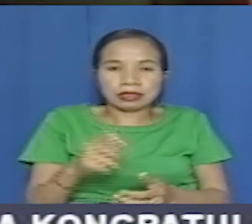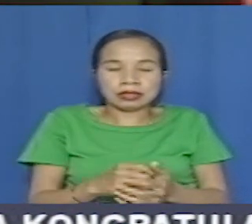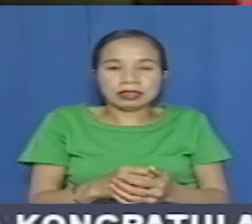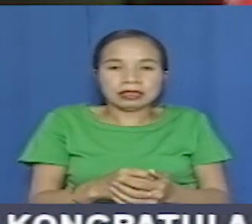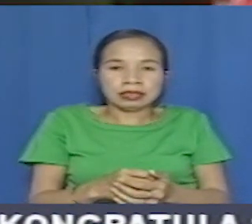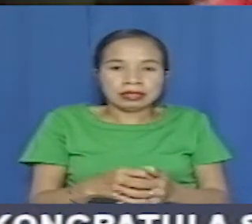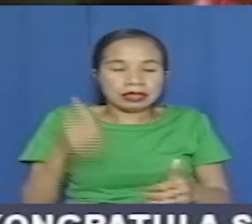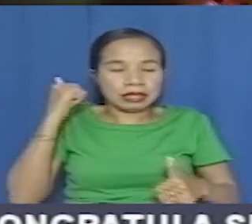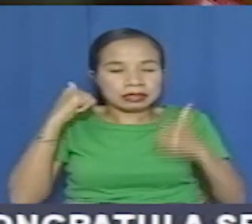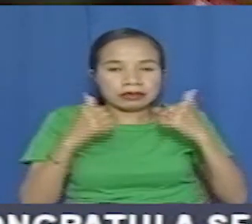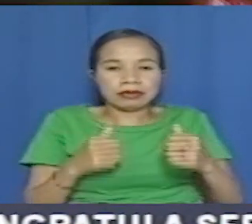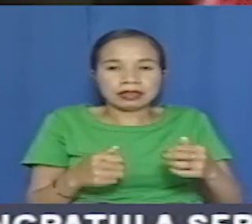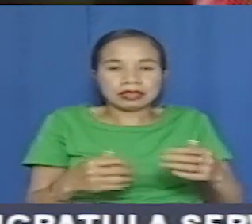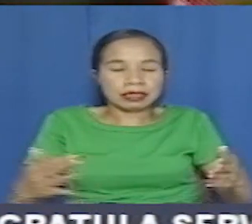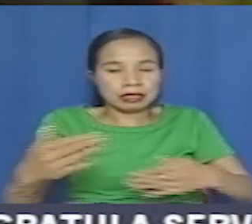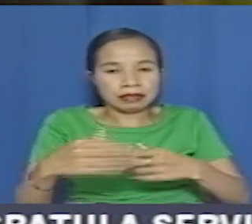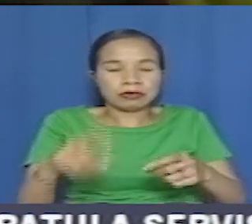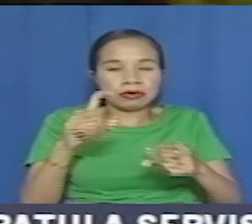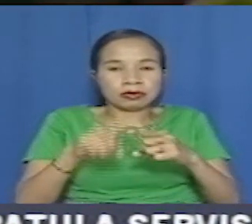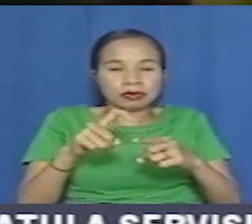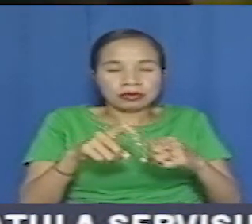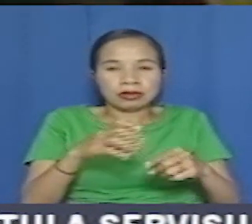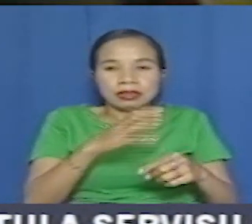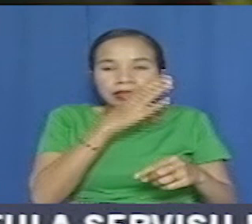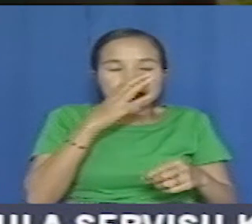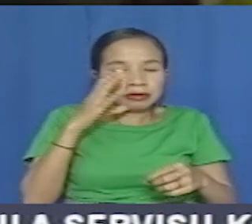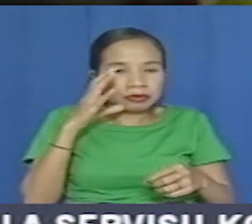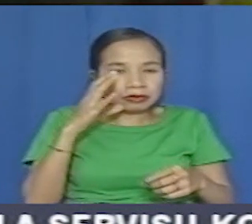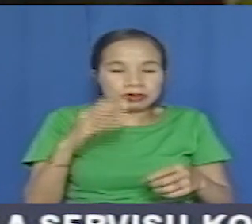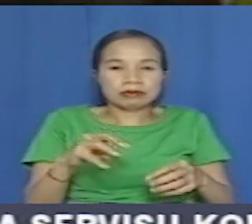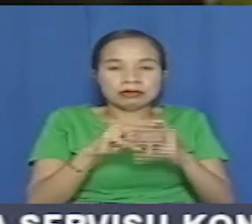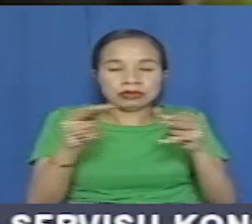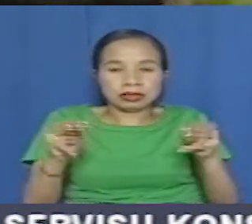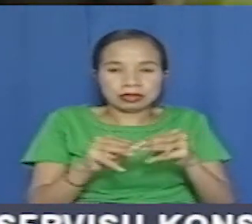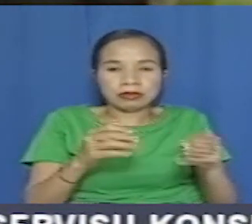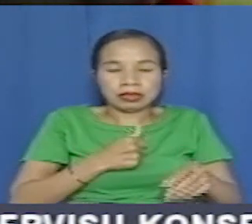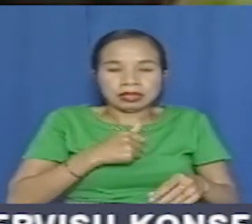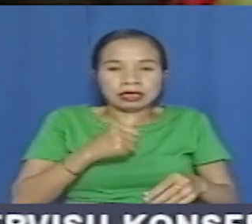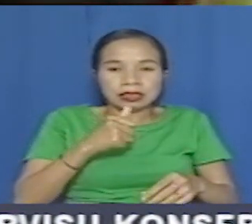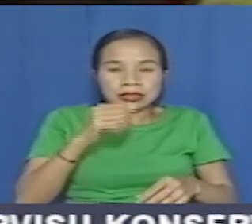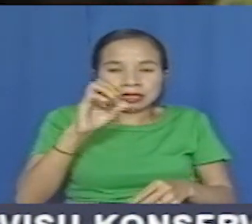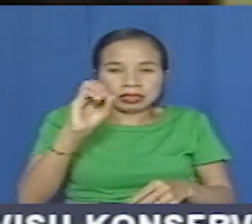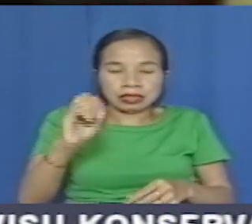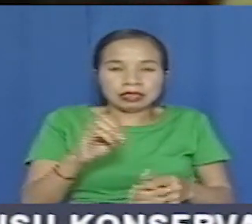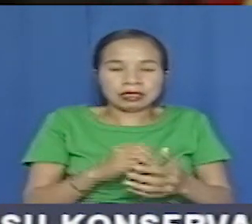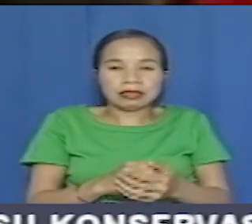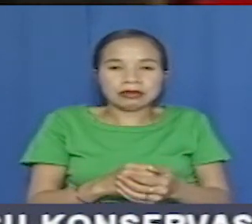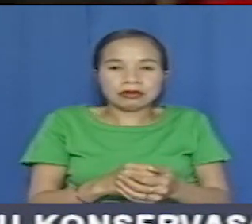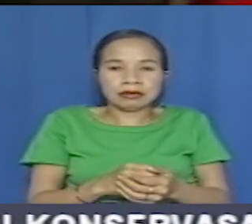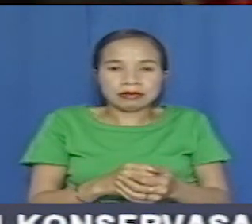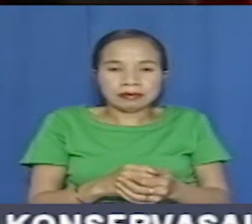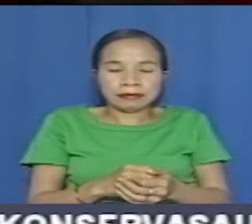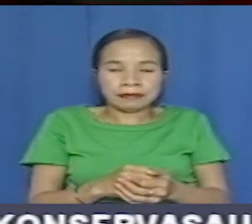Koto. Iha tos cooperativa Região Ainaru nian. Subreção Matubiliko iha